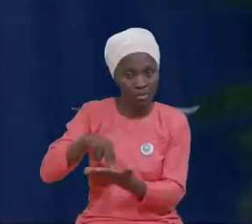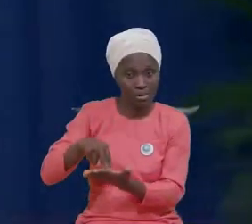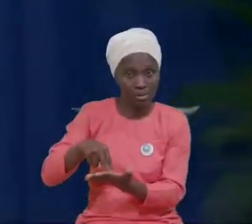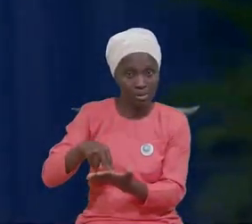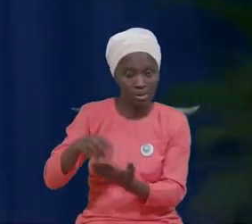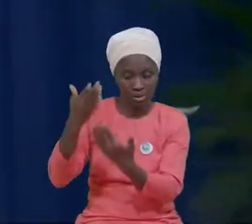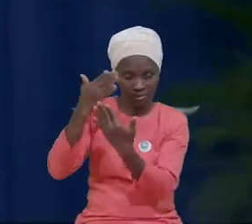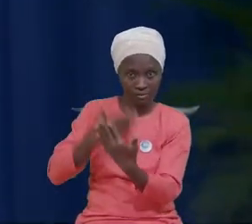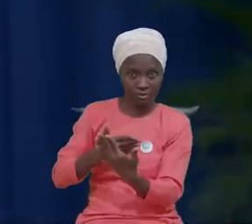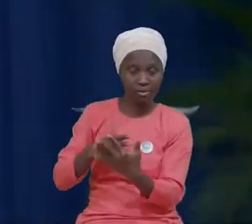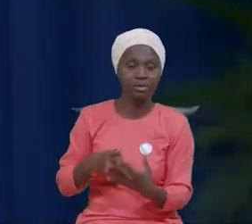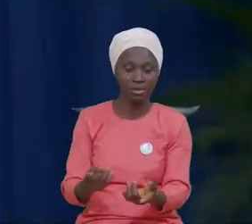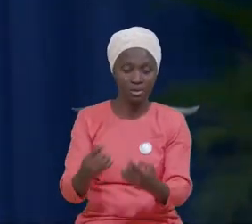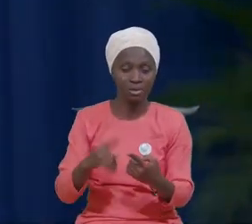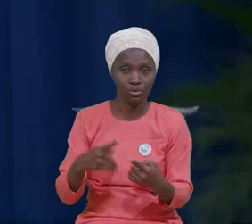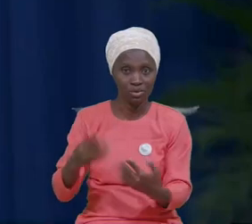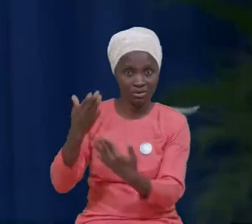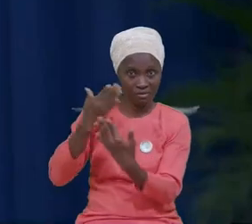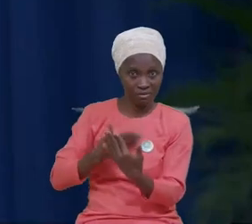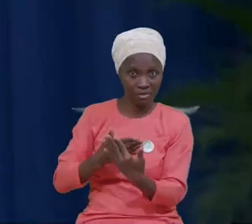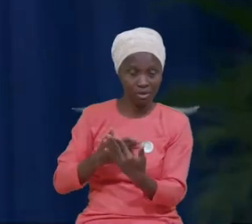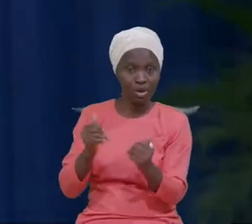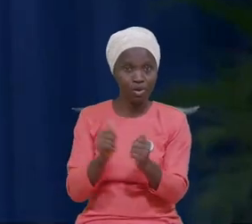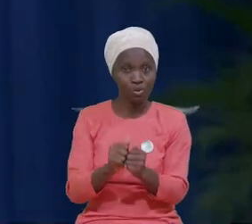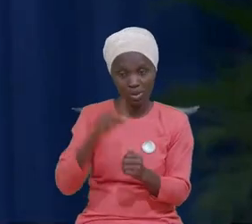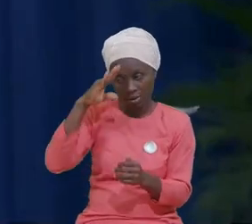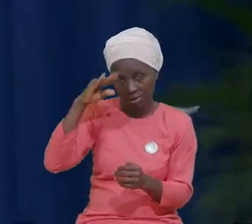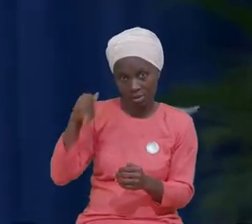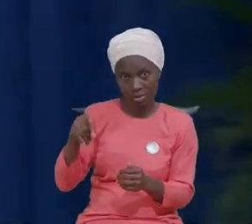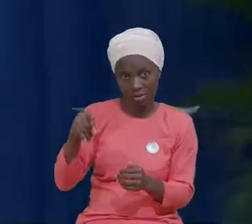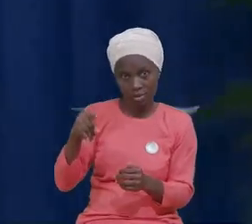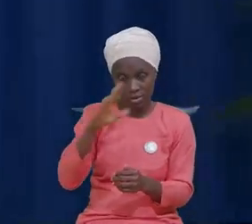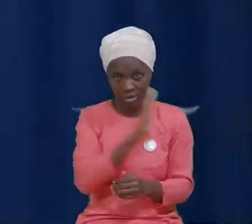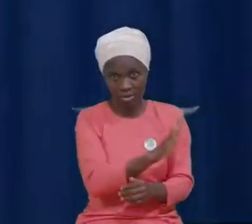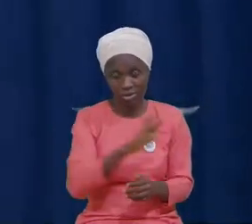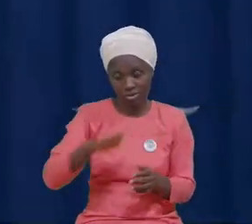qui était debout. Il était venu devant avec son enfant.